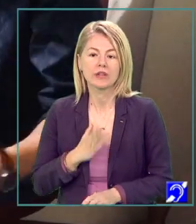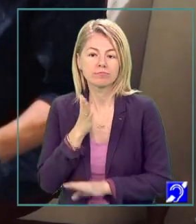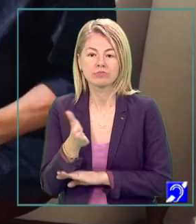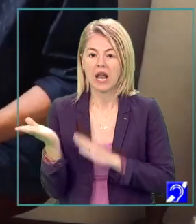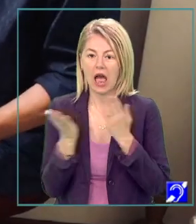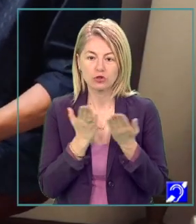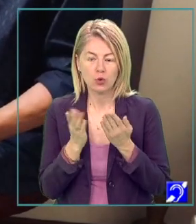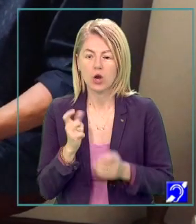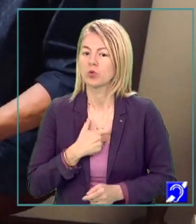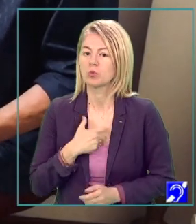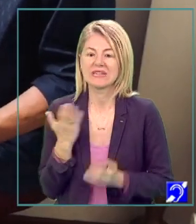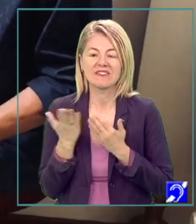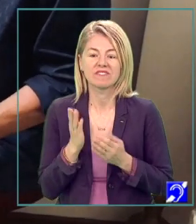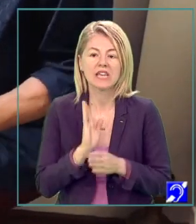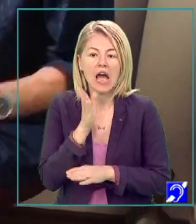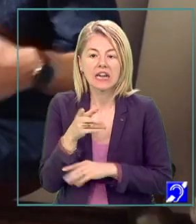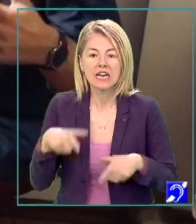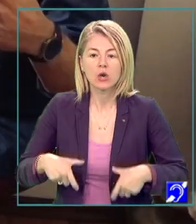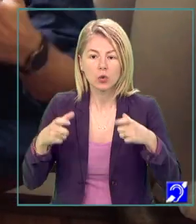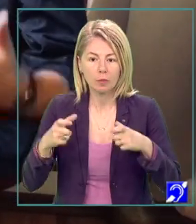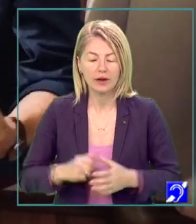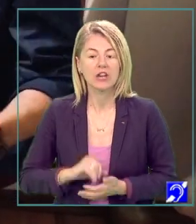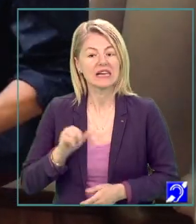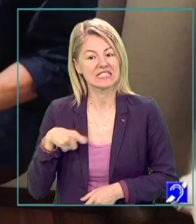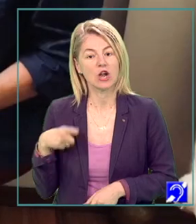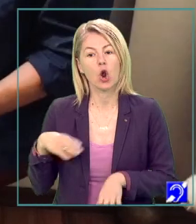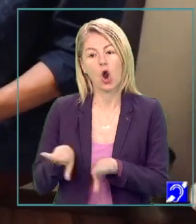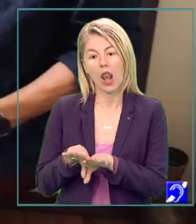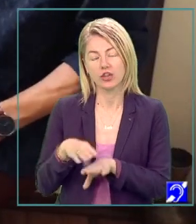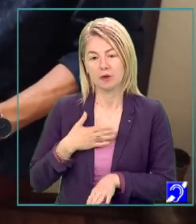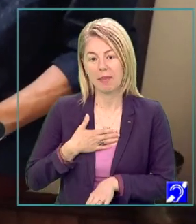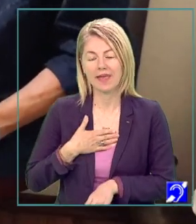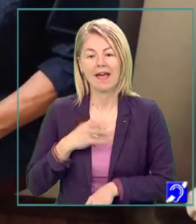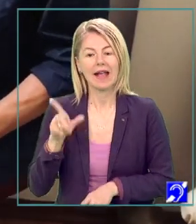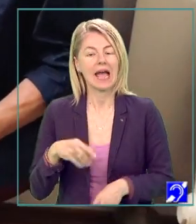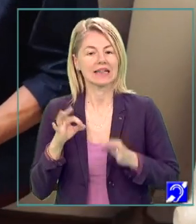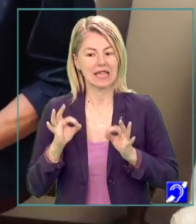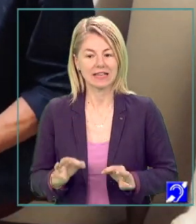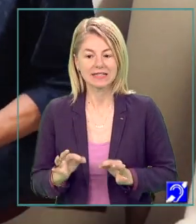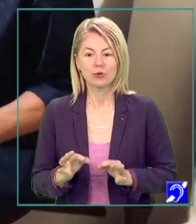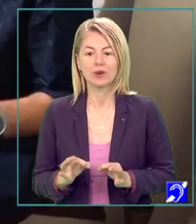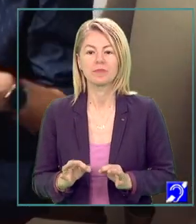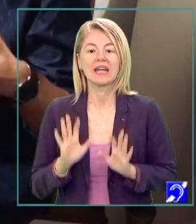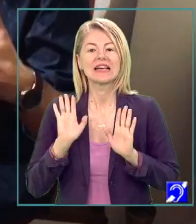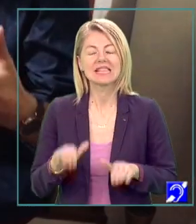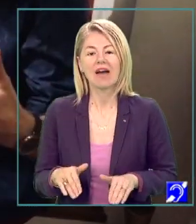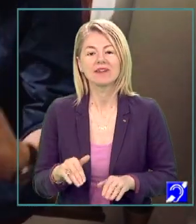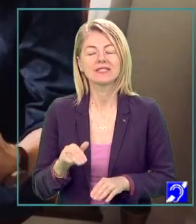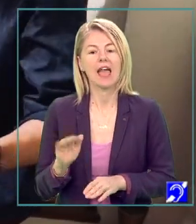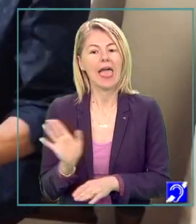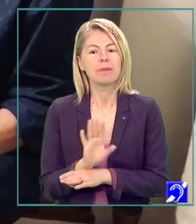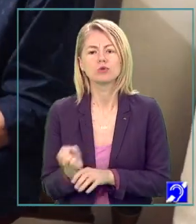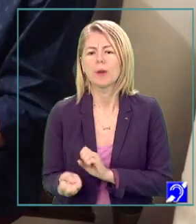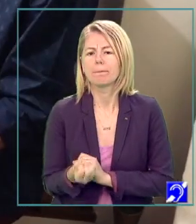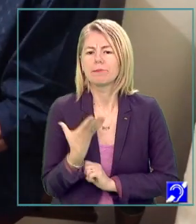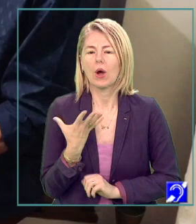nu puteți învăța instituționalizat și sunt colegii mei care se asigură să aveți emisiuni